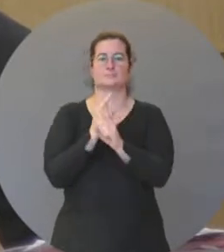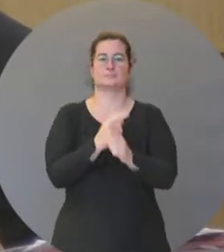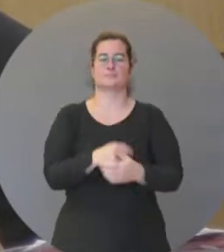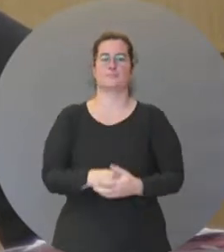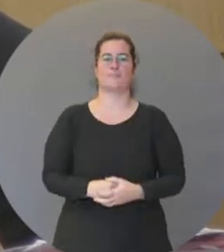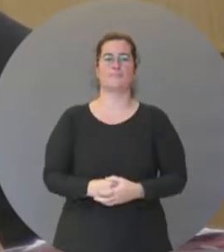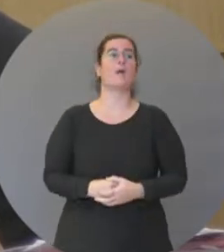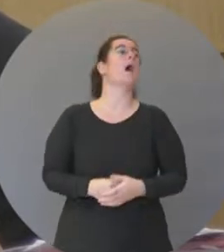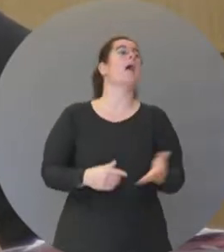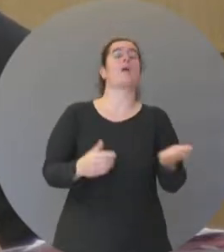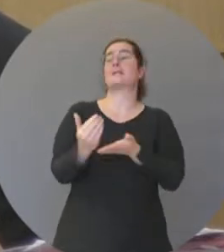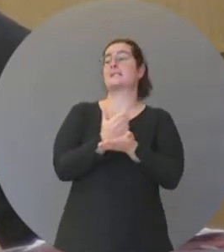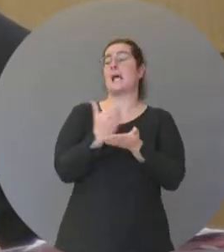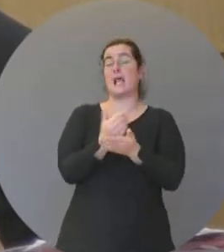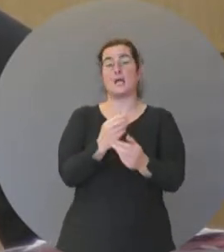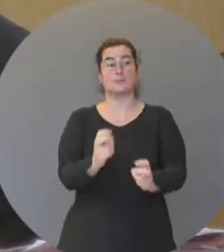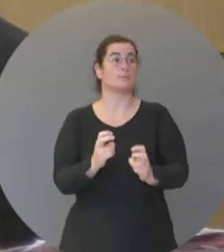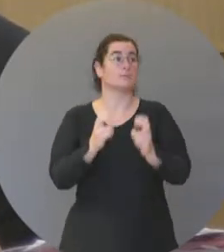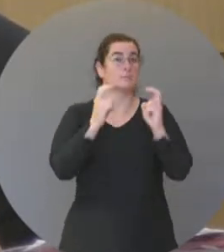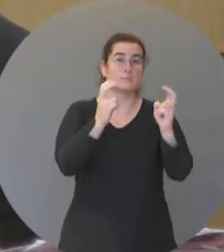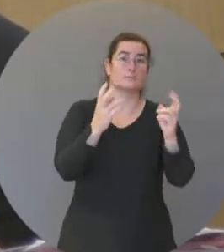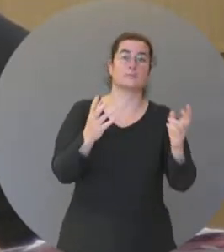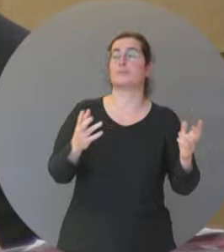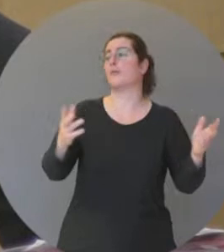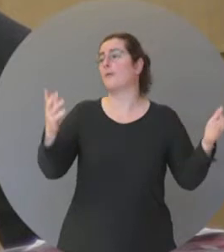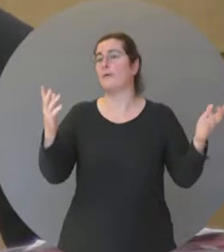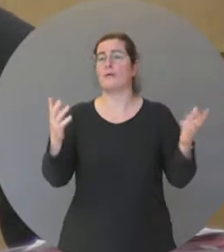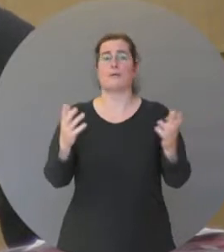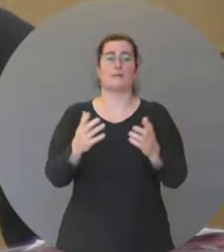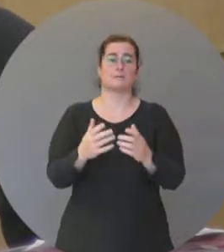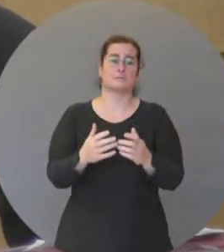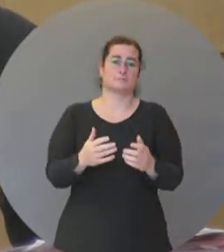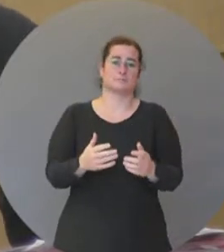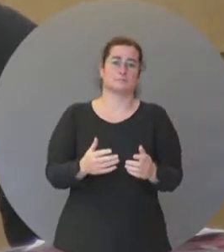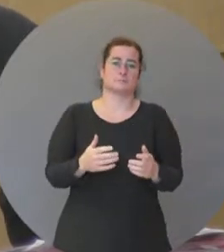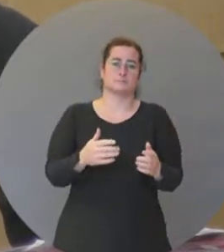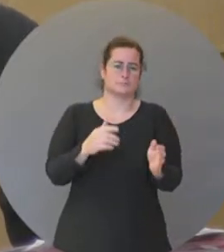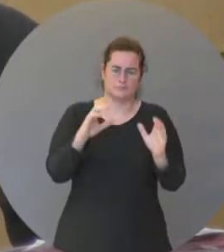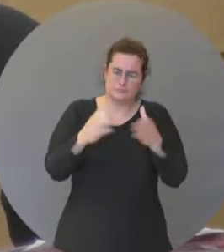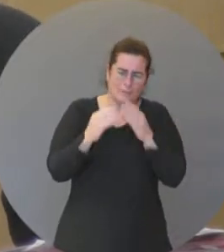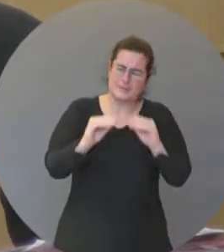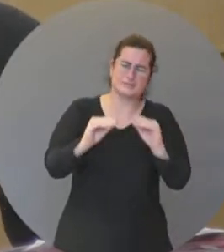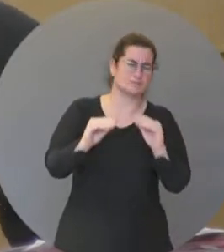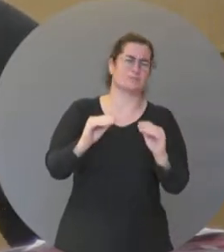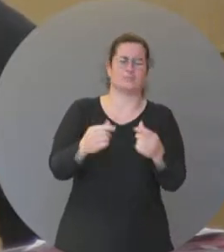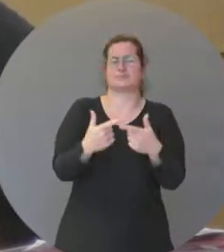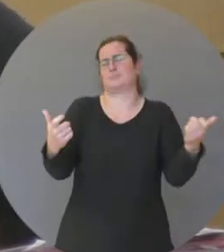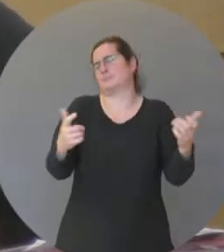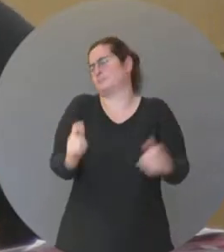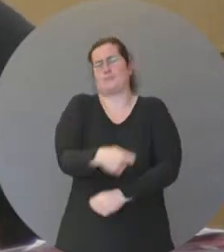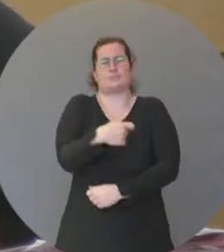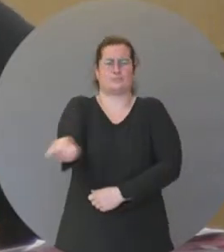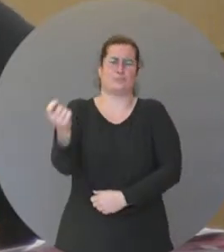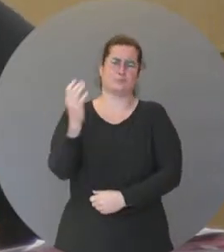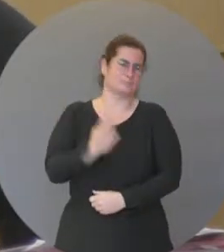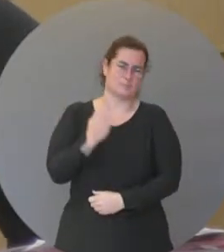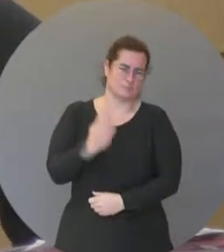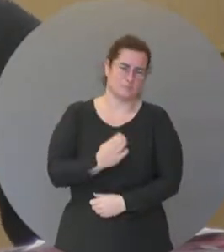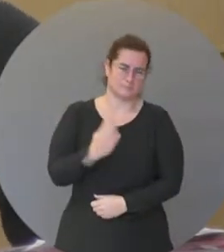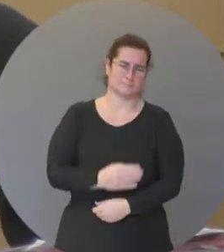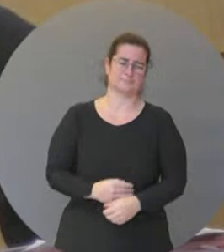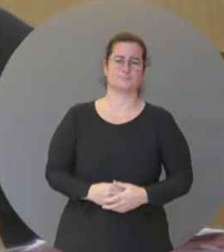salaires des fonctions il y a de formation etc bien sûr que c'est indispensable